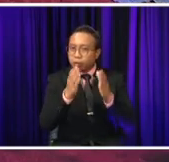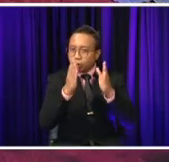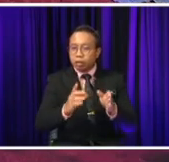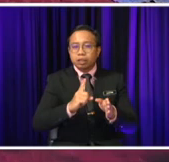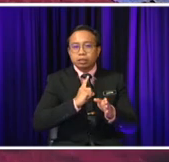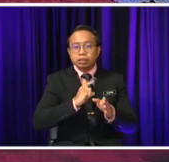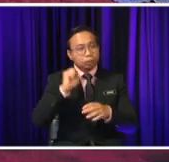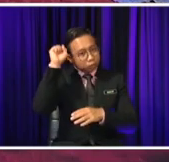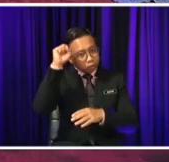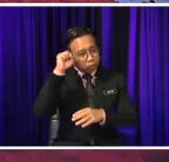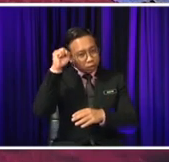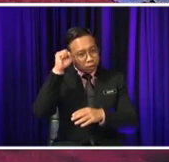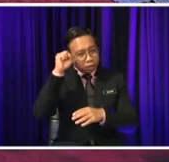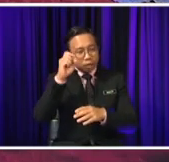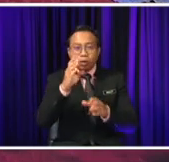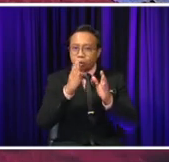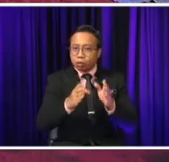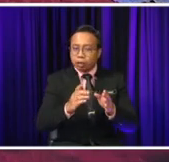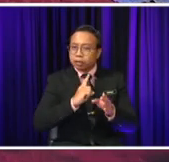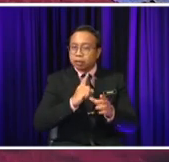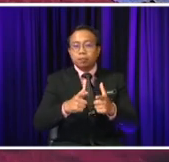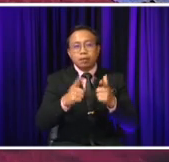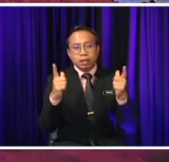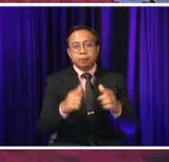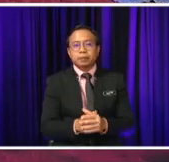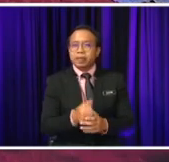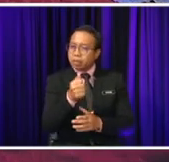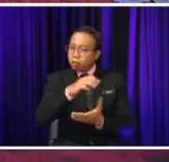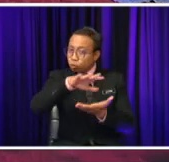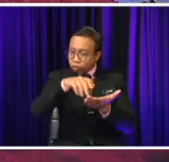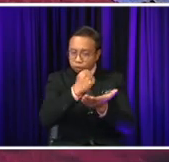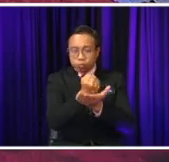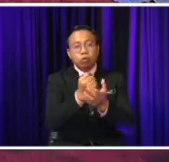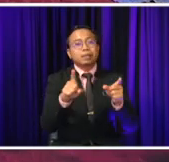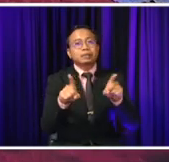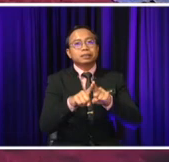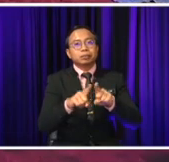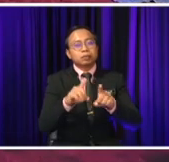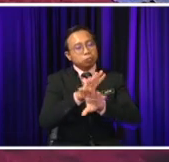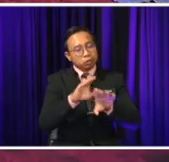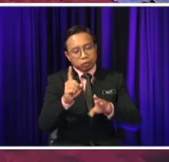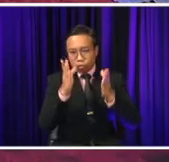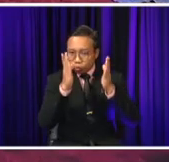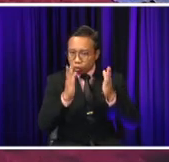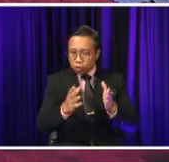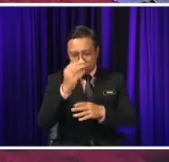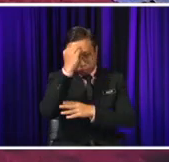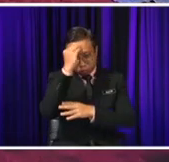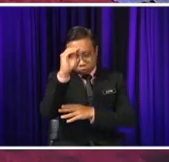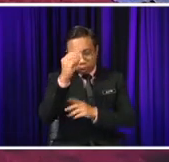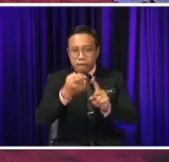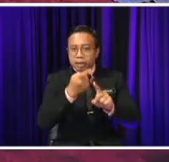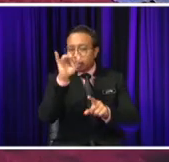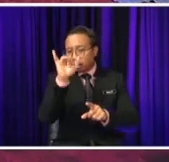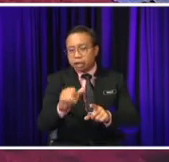saudara kepada muslim yang lain kamu semua adalah sama Tidak seorangpun lebih mulia dari yang